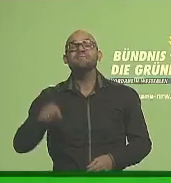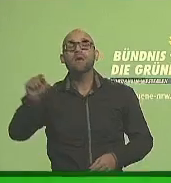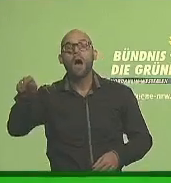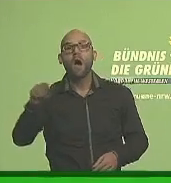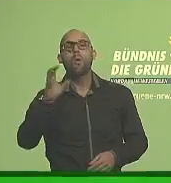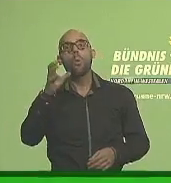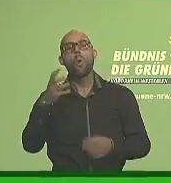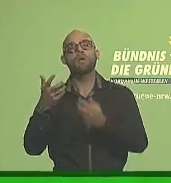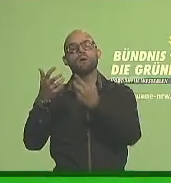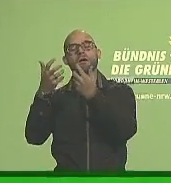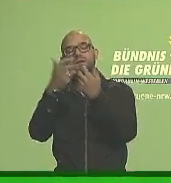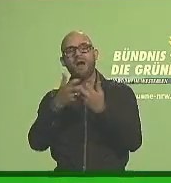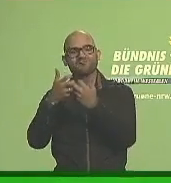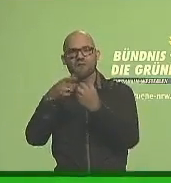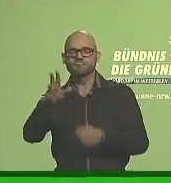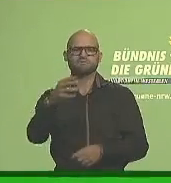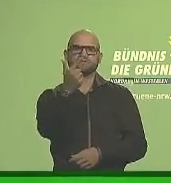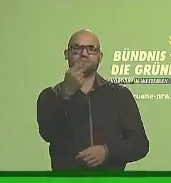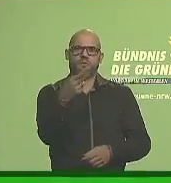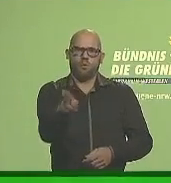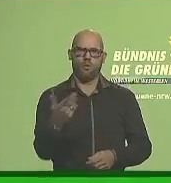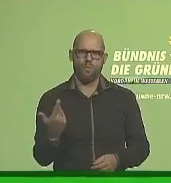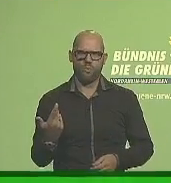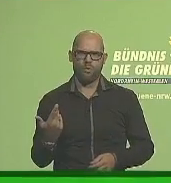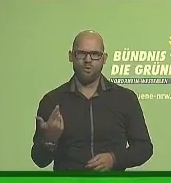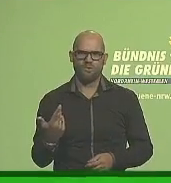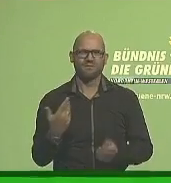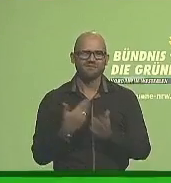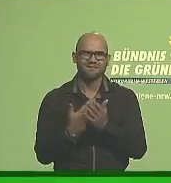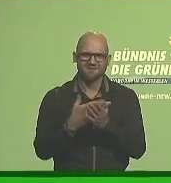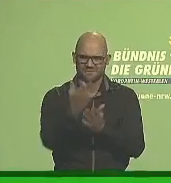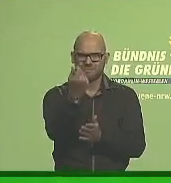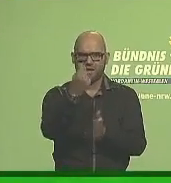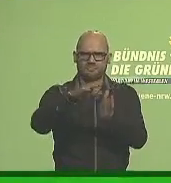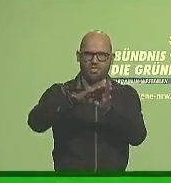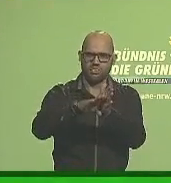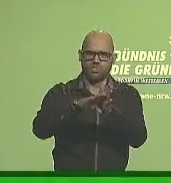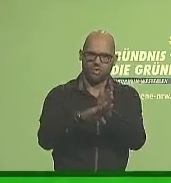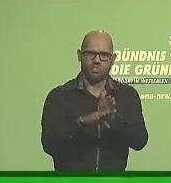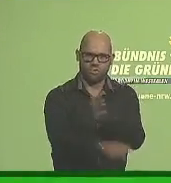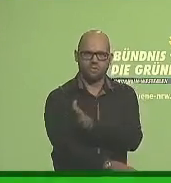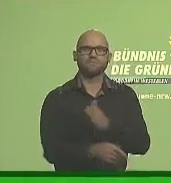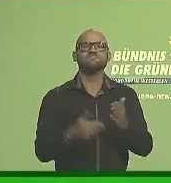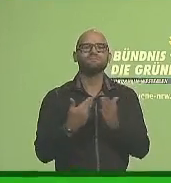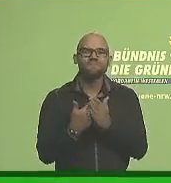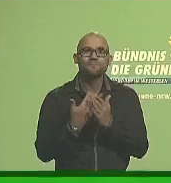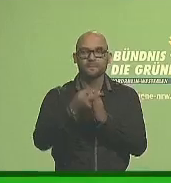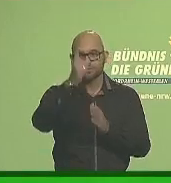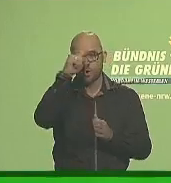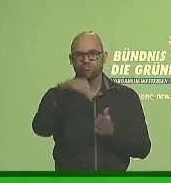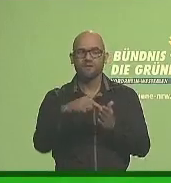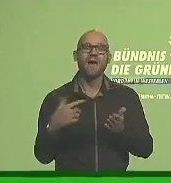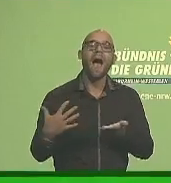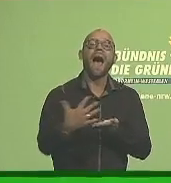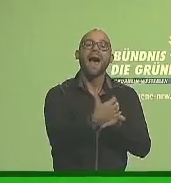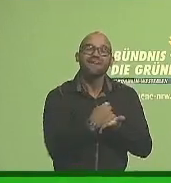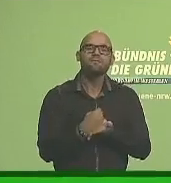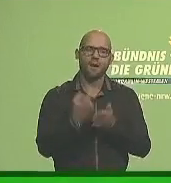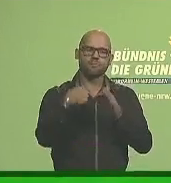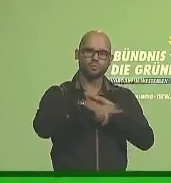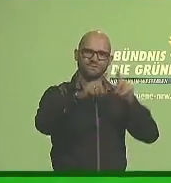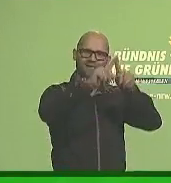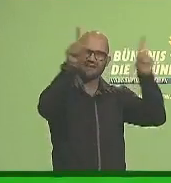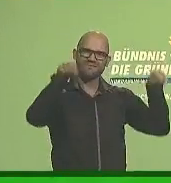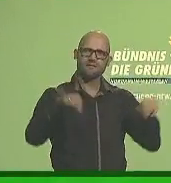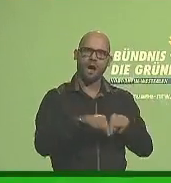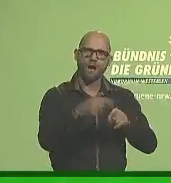ungefähr 2 Euro. Das senkt den Preis. So, und das führt dazu, dass Deutschland weniger Einnahmen hat aus dem